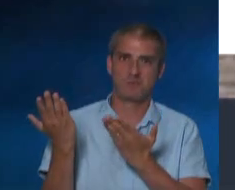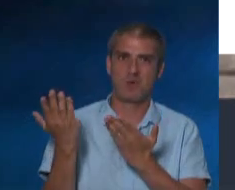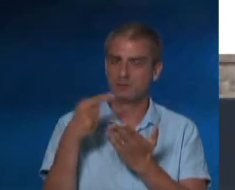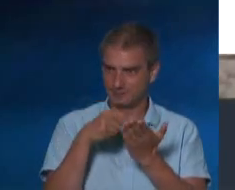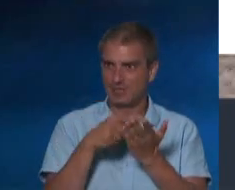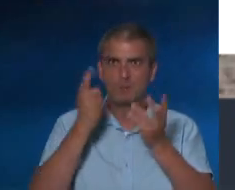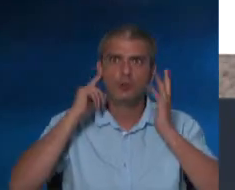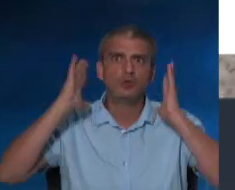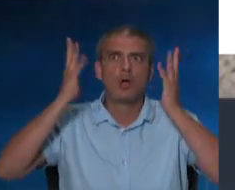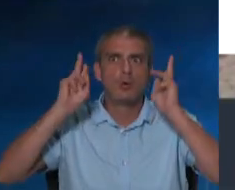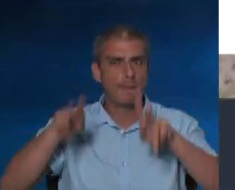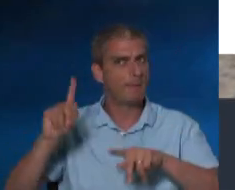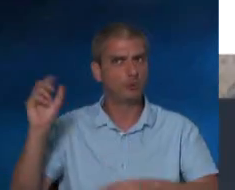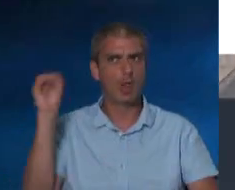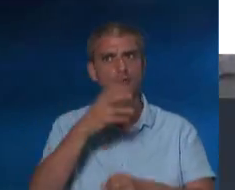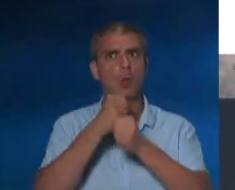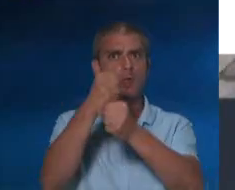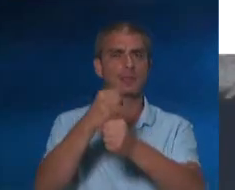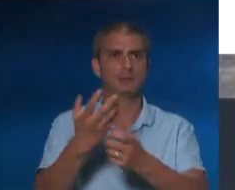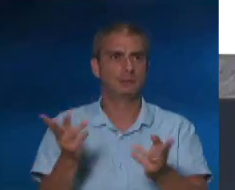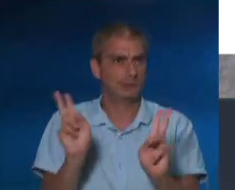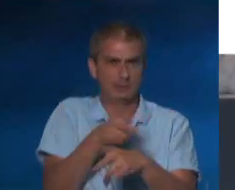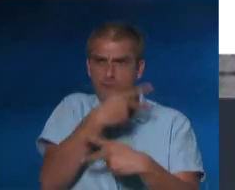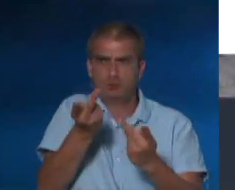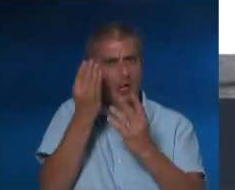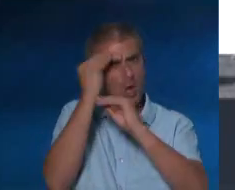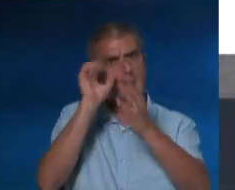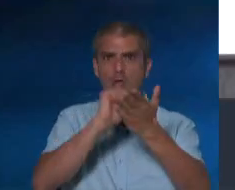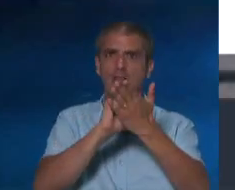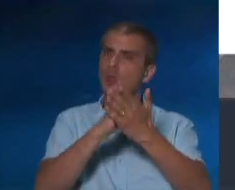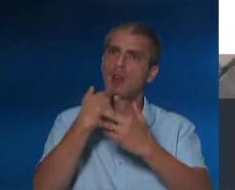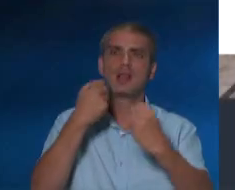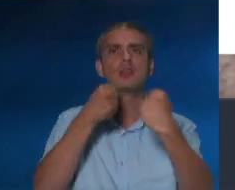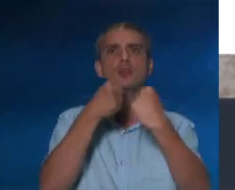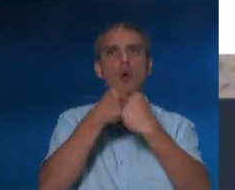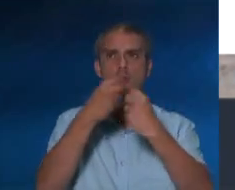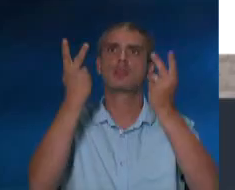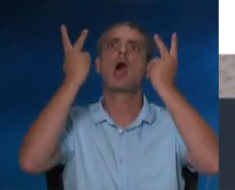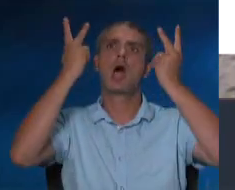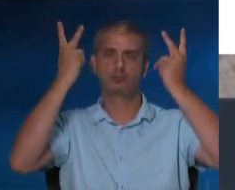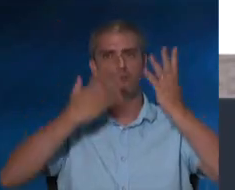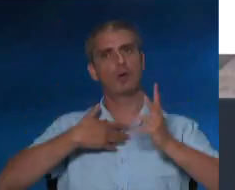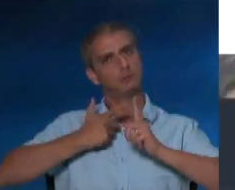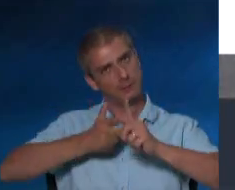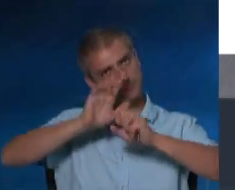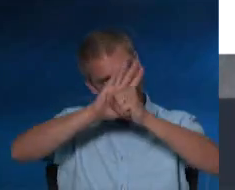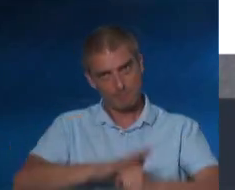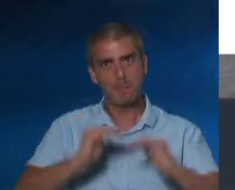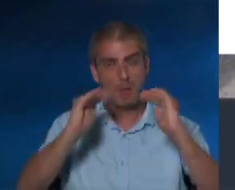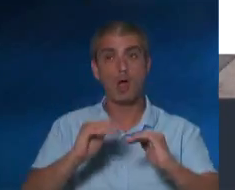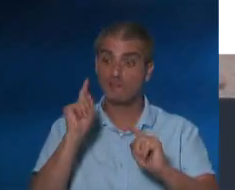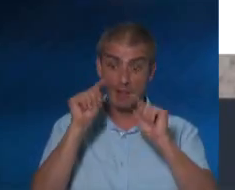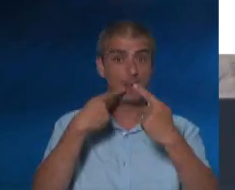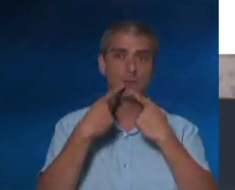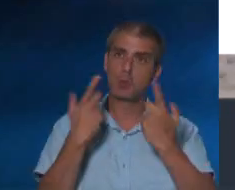בגדר שערויה של ממש הם לא שלחו נציג. אי אפשר בהודעות לעיתונות להגיד שתאונות דרכים זה דבר חשוב ורוצים להילחם בו, וכשמגיעים